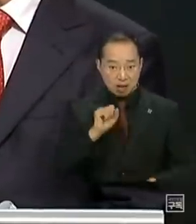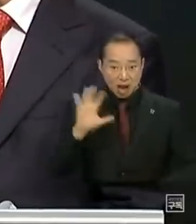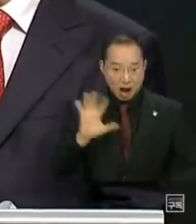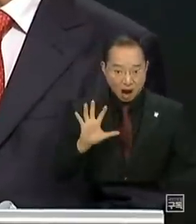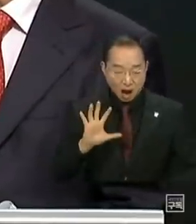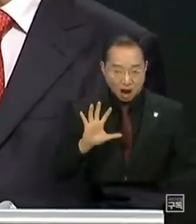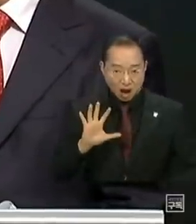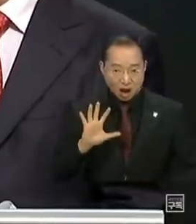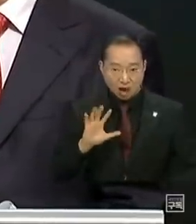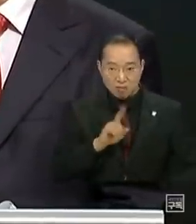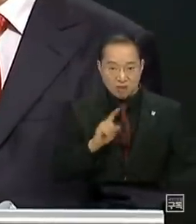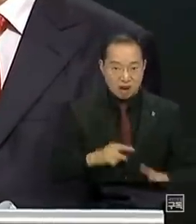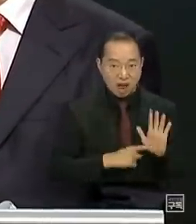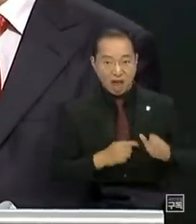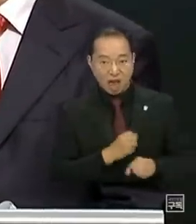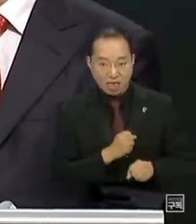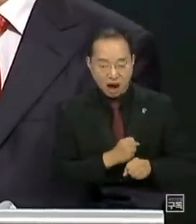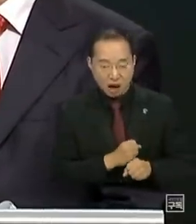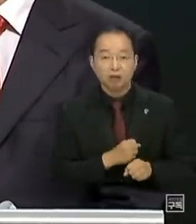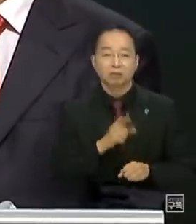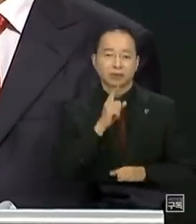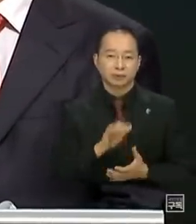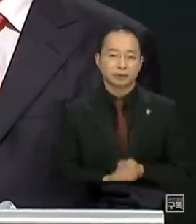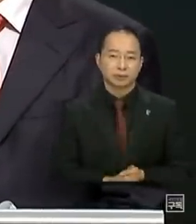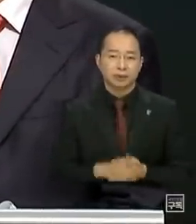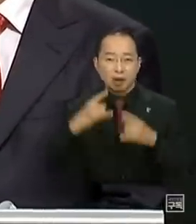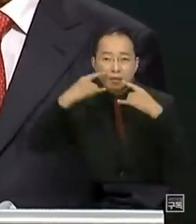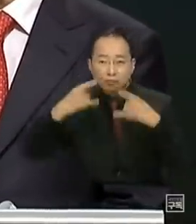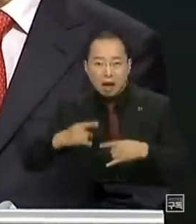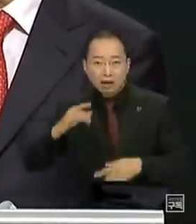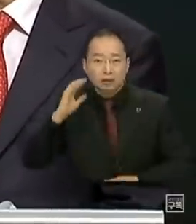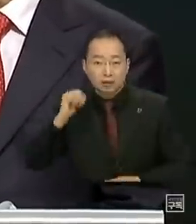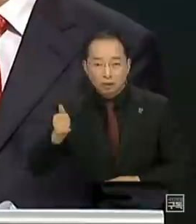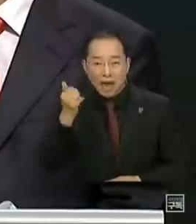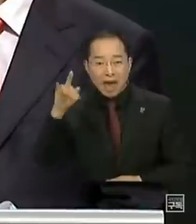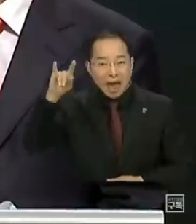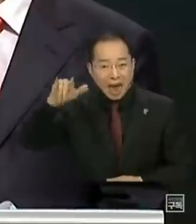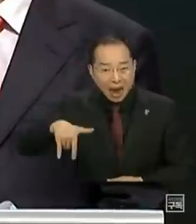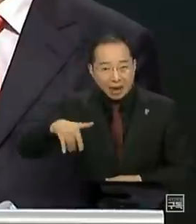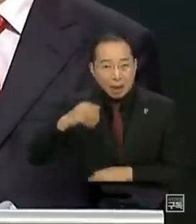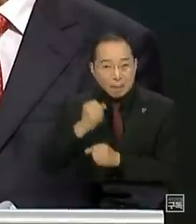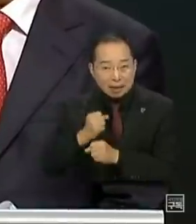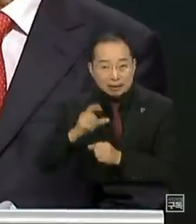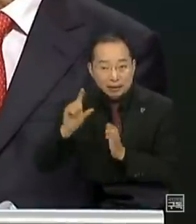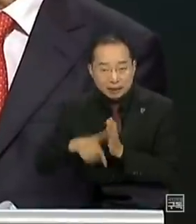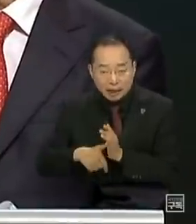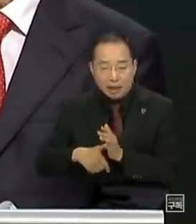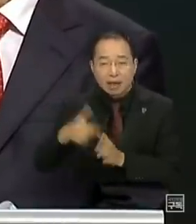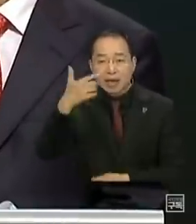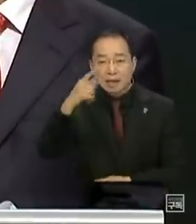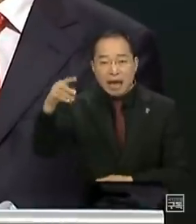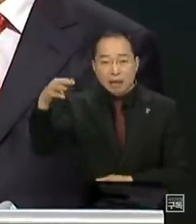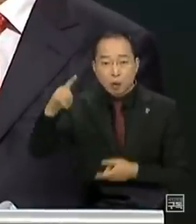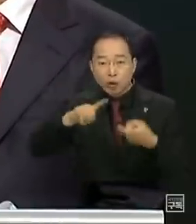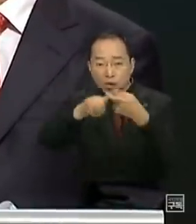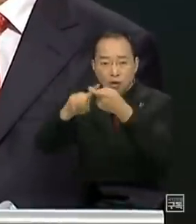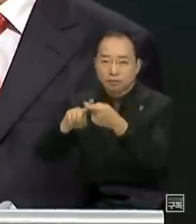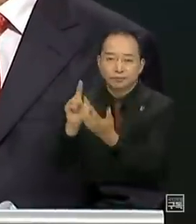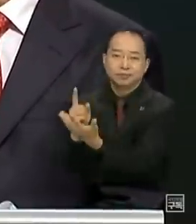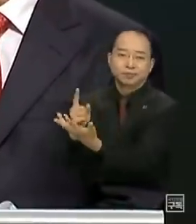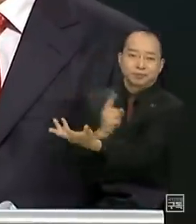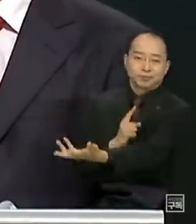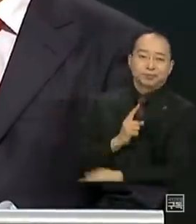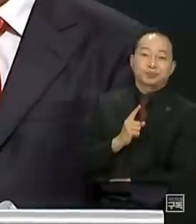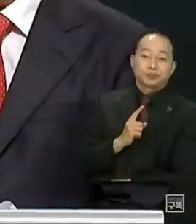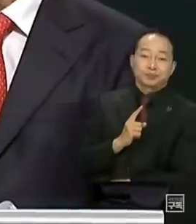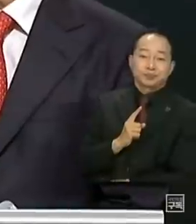대통령이 프랑스가 핵개발을 할 때에는 나토에서 탈퇴를 해버렸어요. 나토에서 탈퇴를 하고 핵개발하고 난